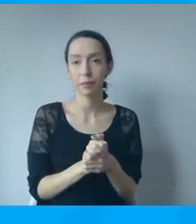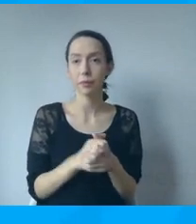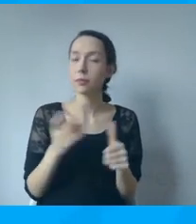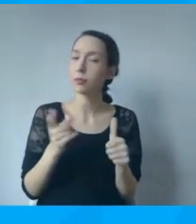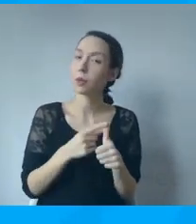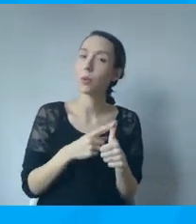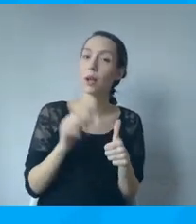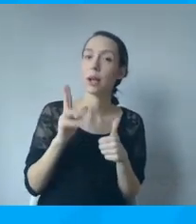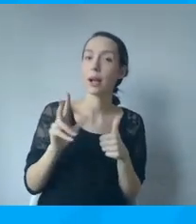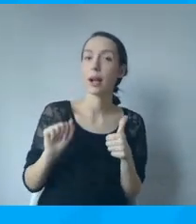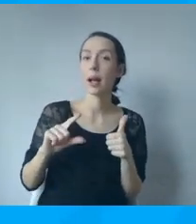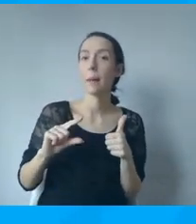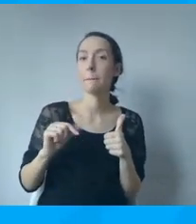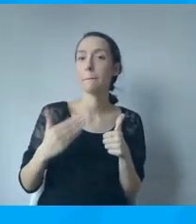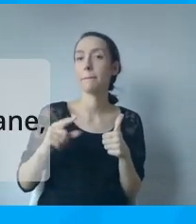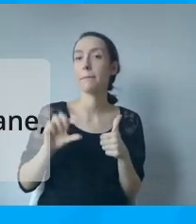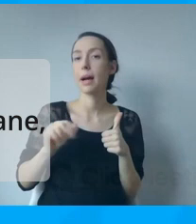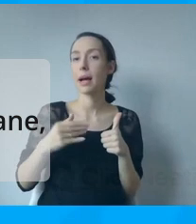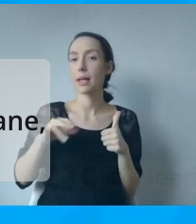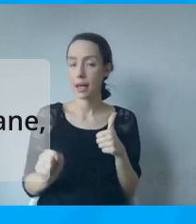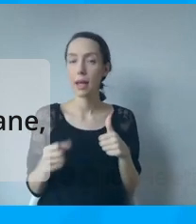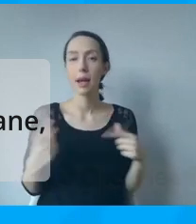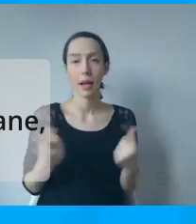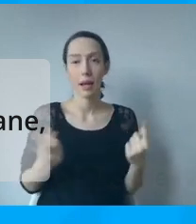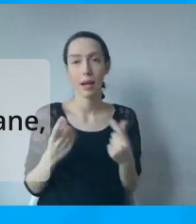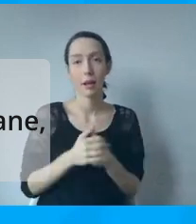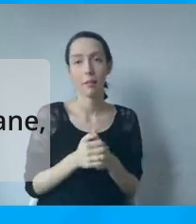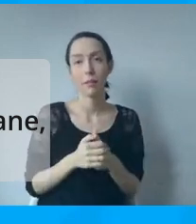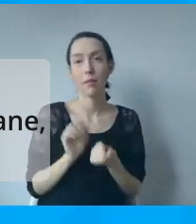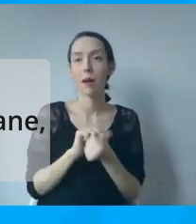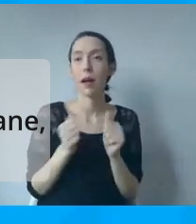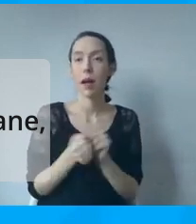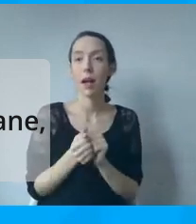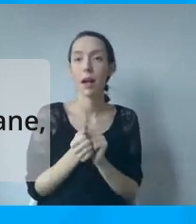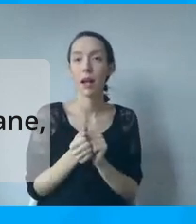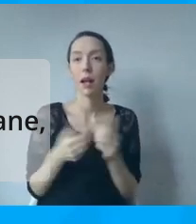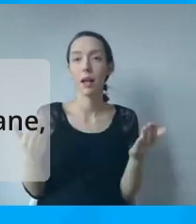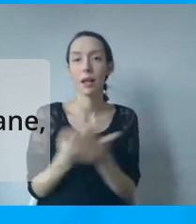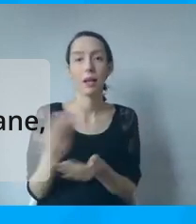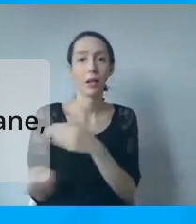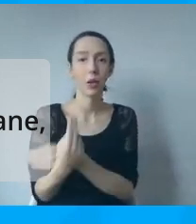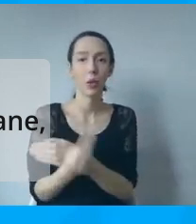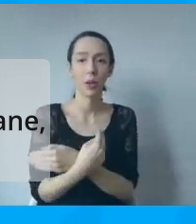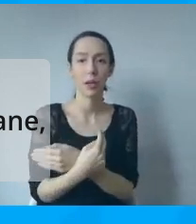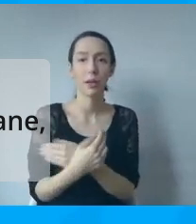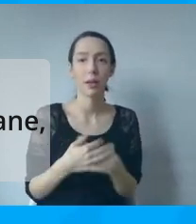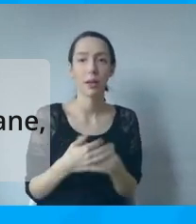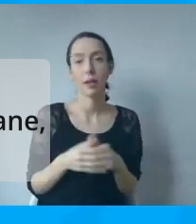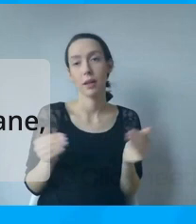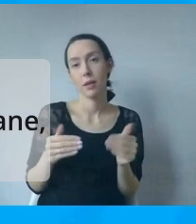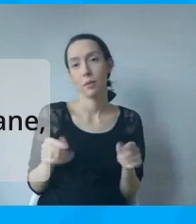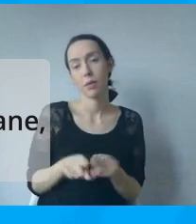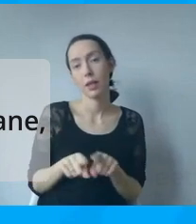kampanie marketingowe i tak dalej. I też w roli rekrutera w jakimś stopniu, a chociaż powiedziałabym, że raczej niewielkim, jest